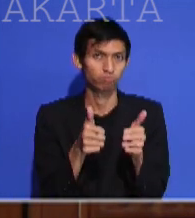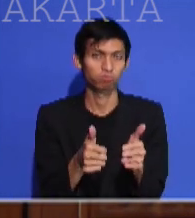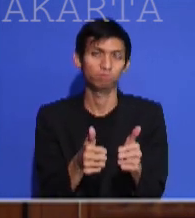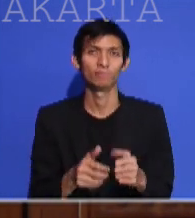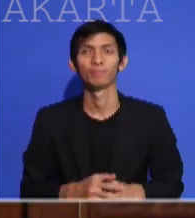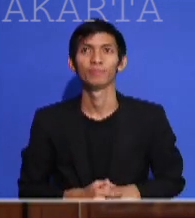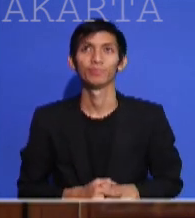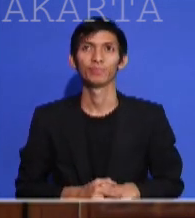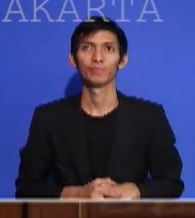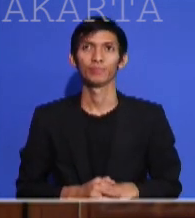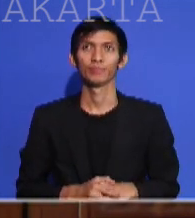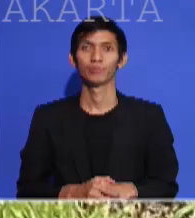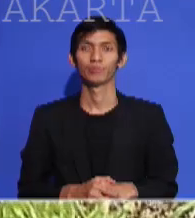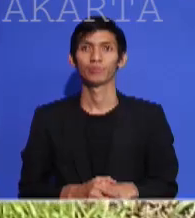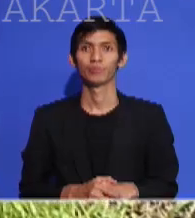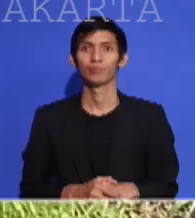peken ingkang inggil.